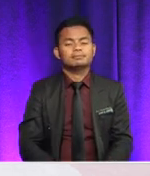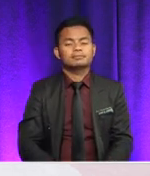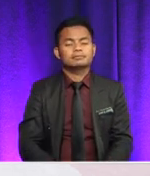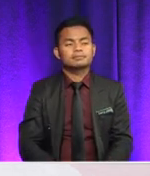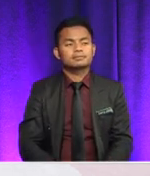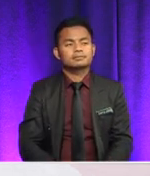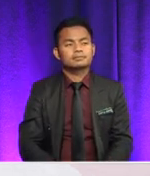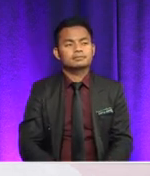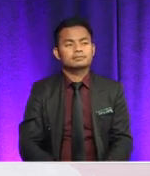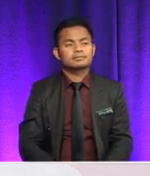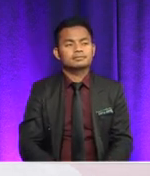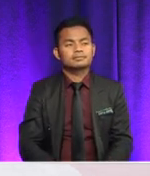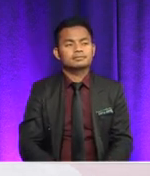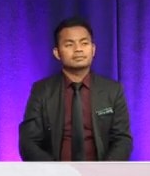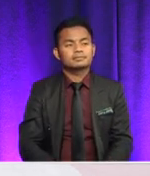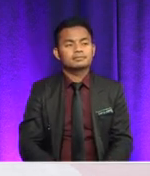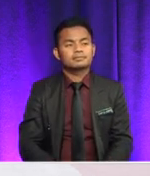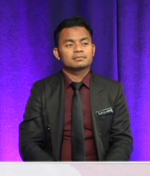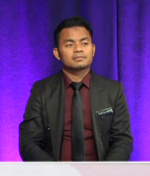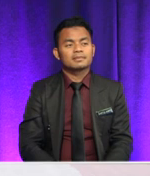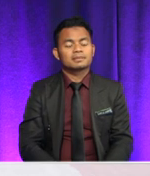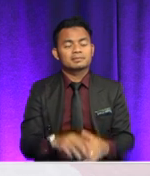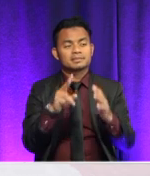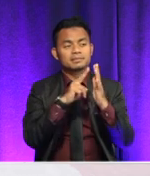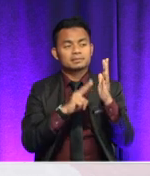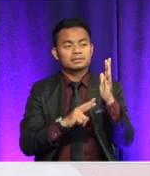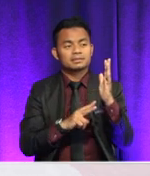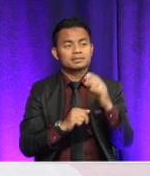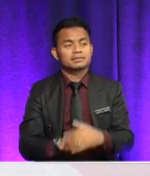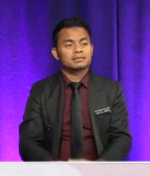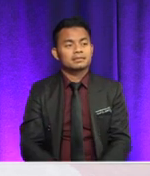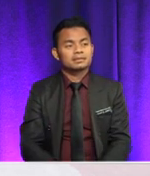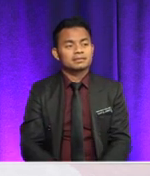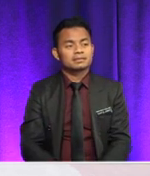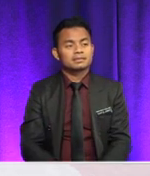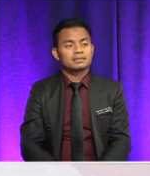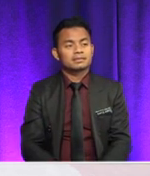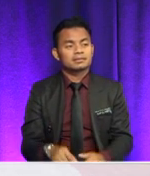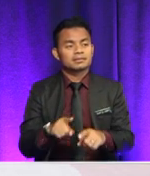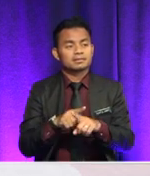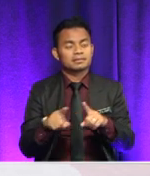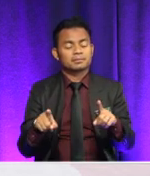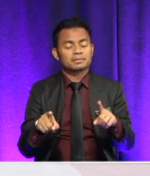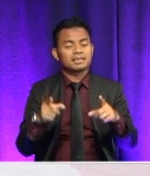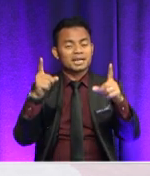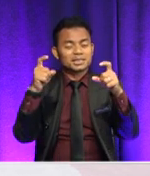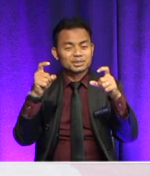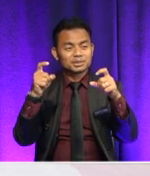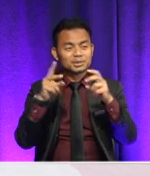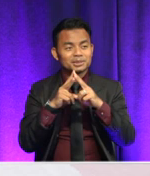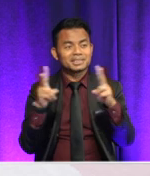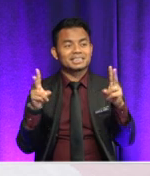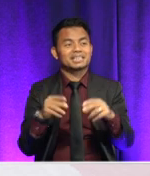lancar lancar sebutannya tapi Irfan lancar tapi laju sangat mendengar